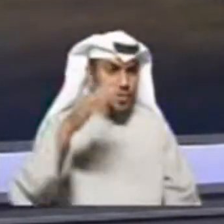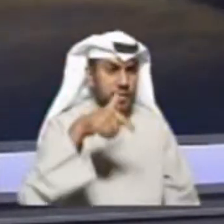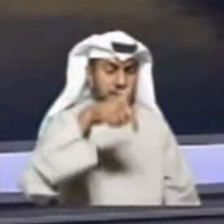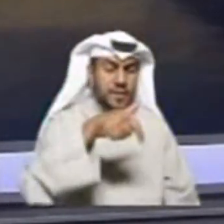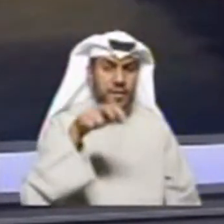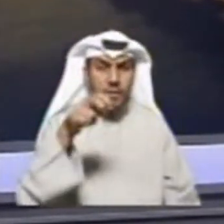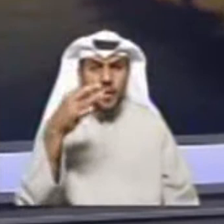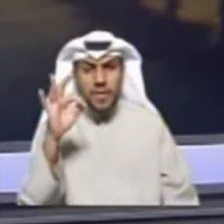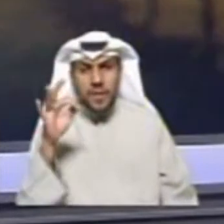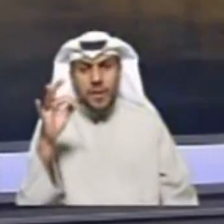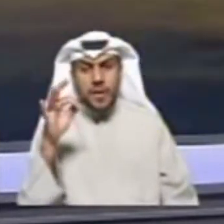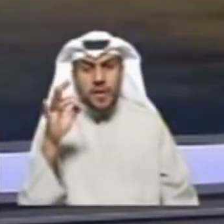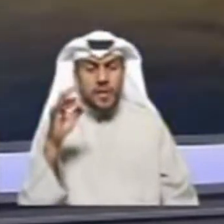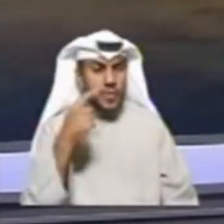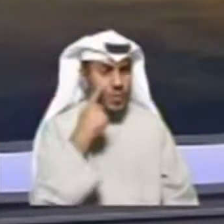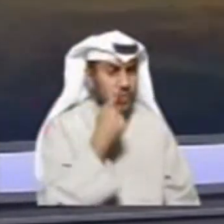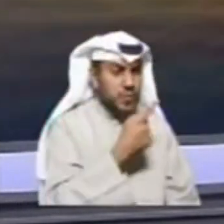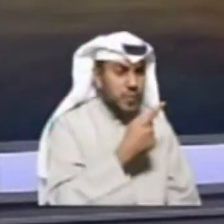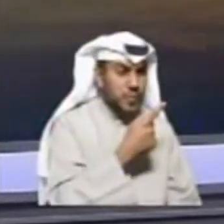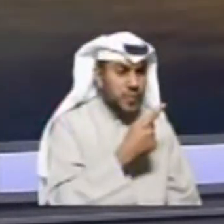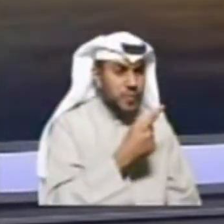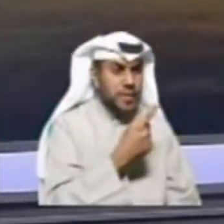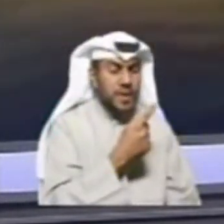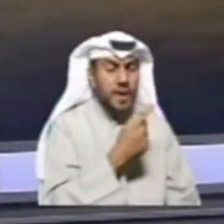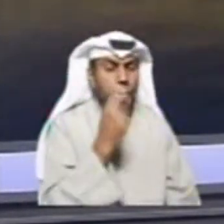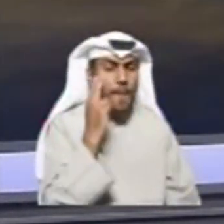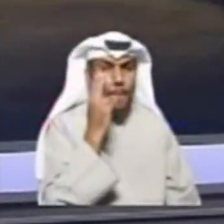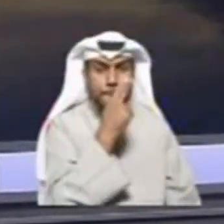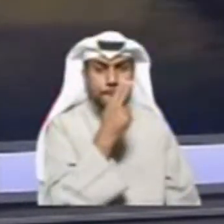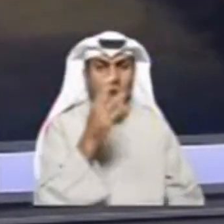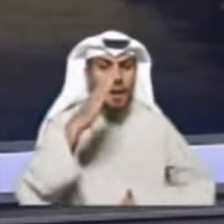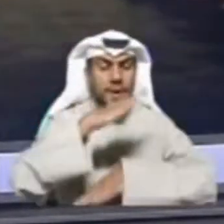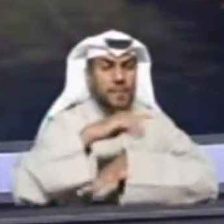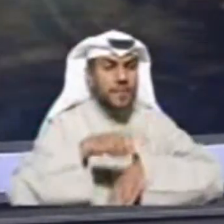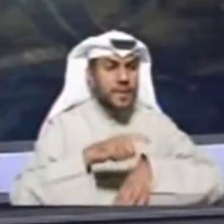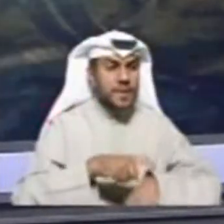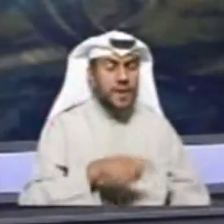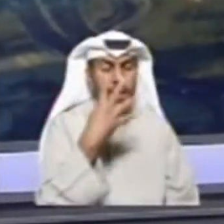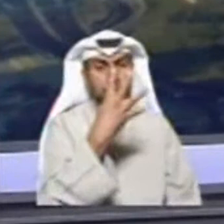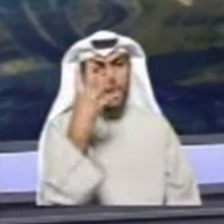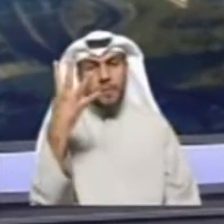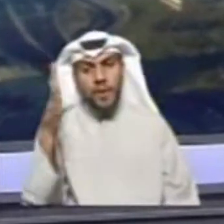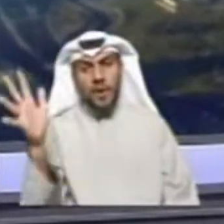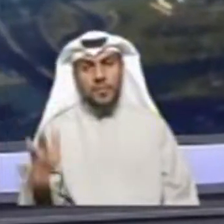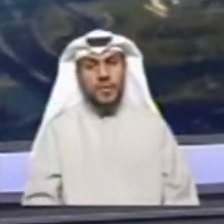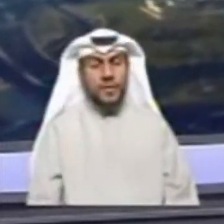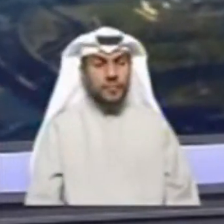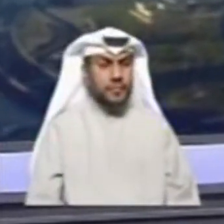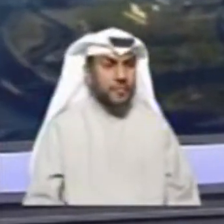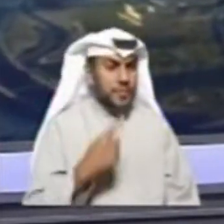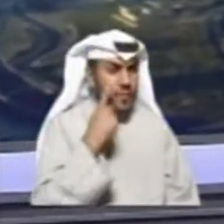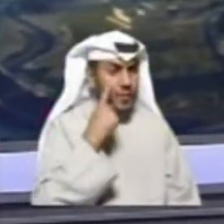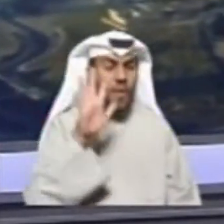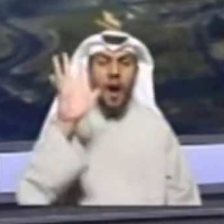الساعة 6:38 دقيقة، موعد أذان المغرب الساعة 4:54 دقيقة. بالنسبة للطقس المتوقع